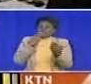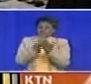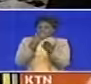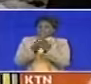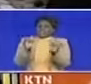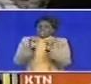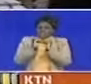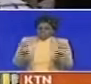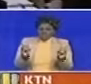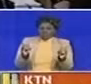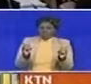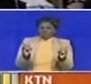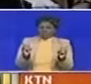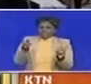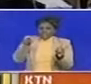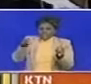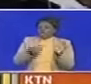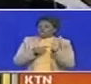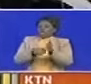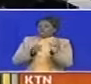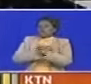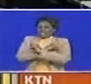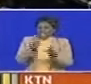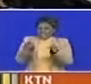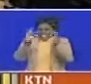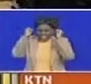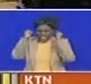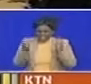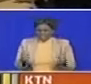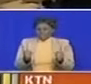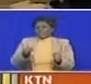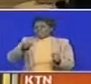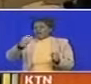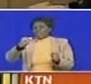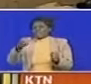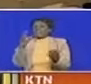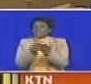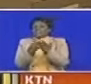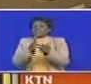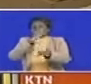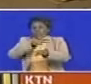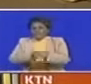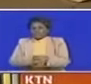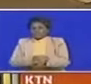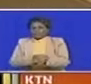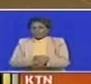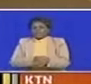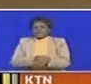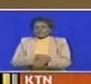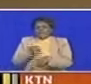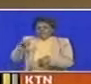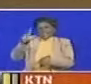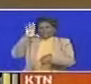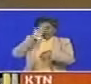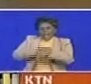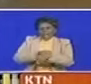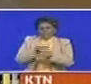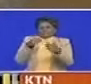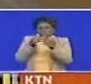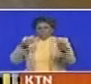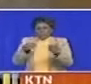mshukiwa hautoshi, ni wazi kwamba itakuwa vigumu kwa mashahidi wengine kupatikana. Bensouda amepata pigo pale mashahidi wa